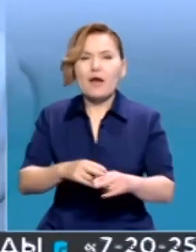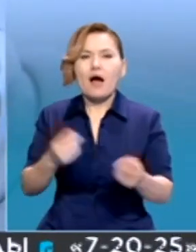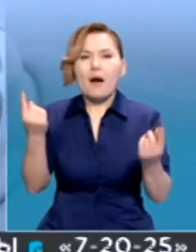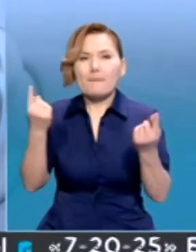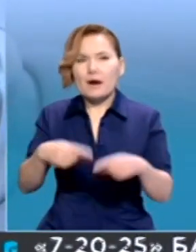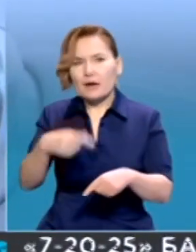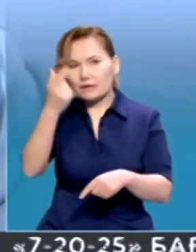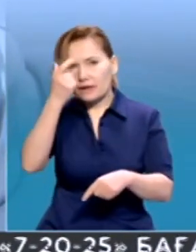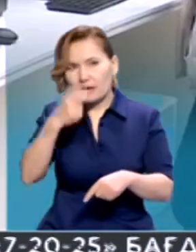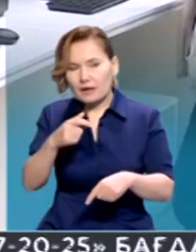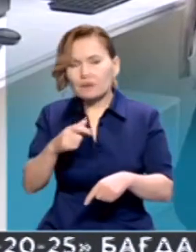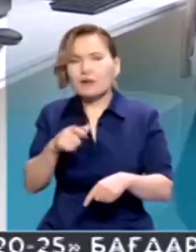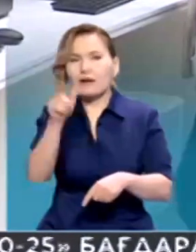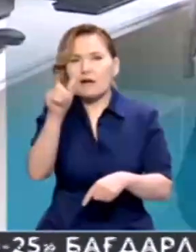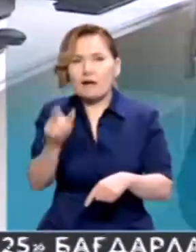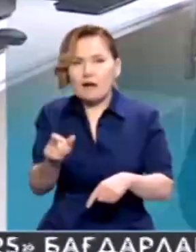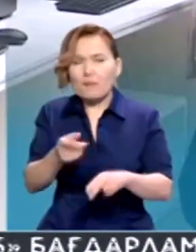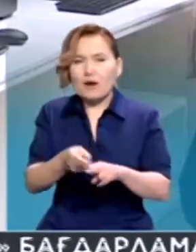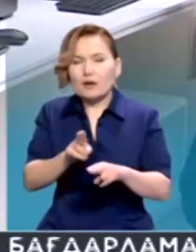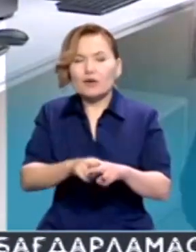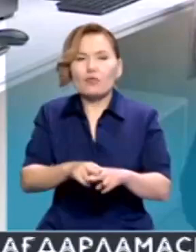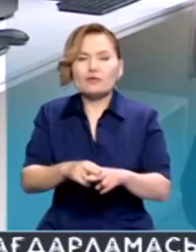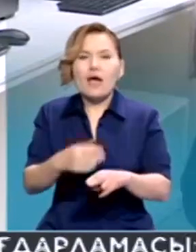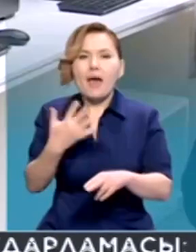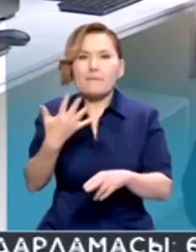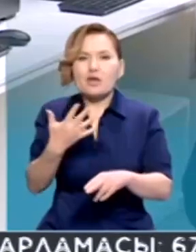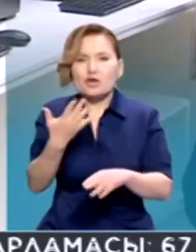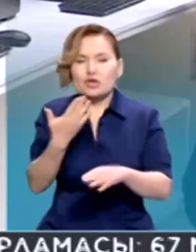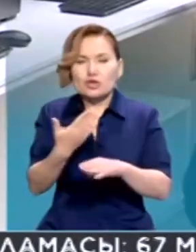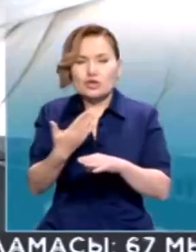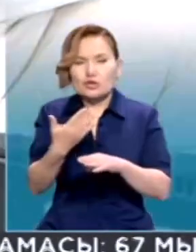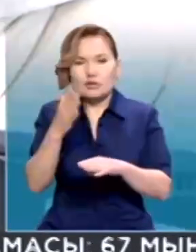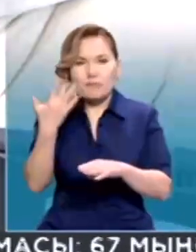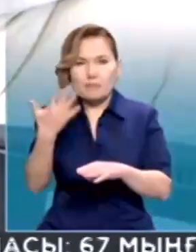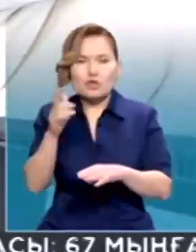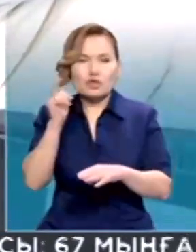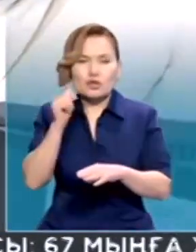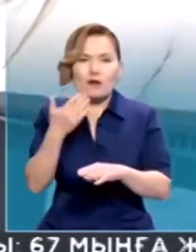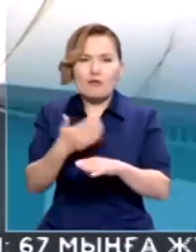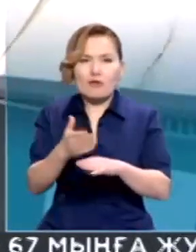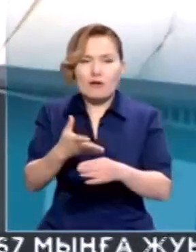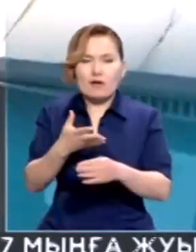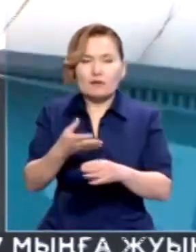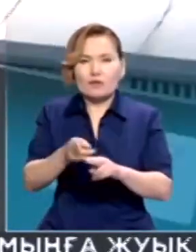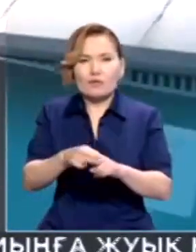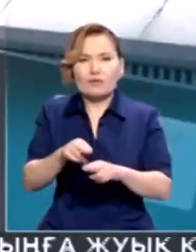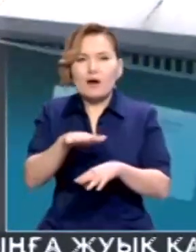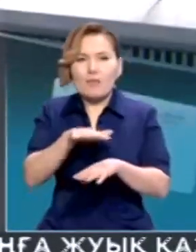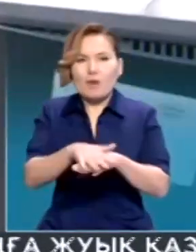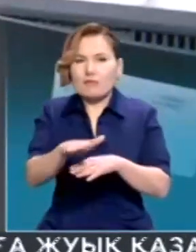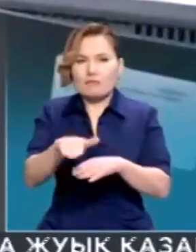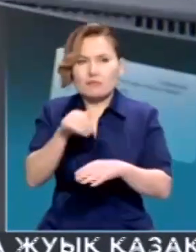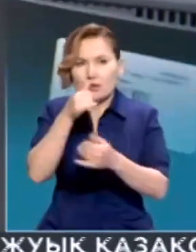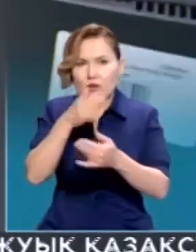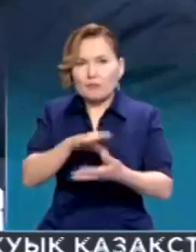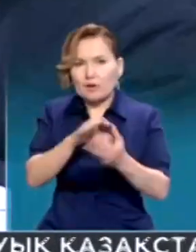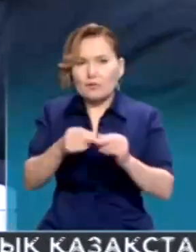деп танылған адам 5 жылға дейін несие ала алмайды, сондай-ақ оның қаржылық жағдайына 3 жыл бойы бақылау жүргізіледі.